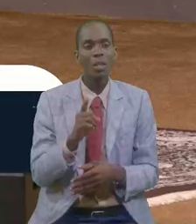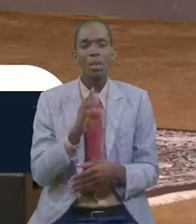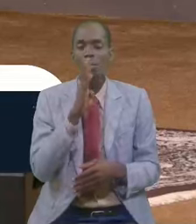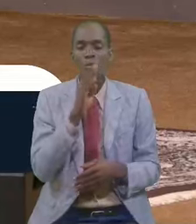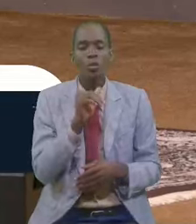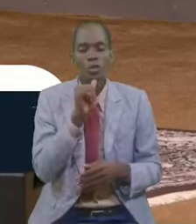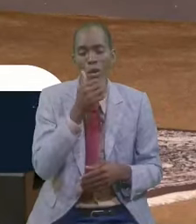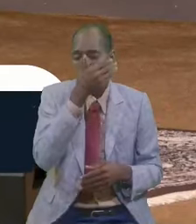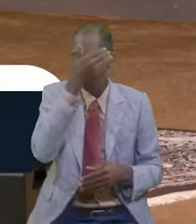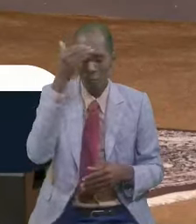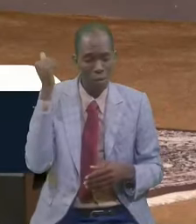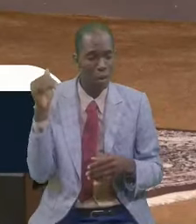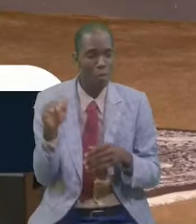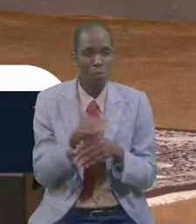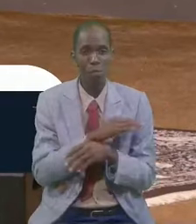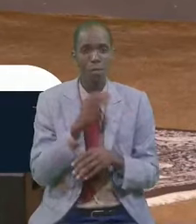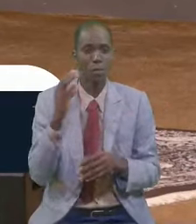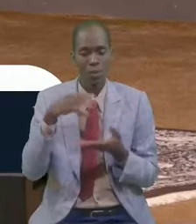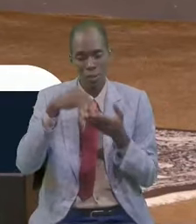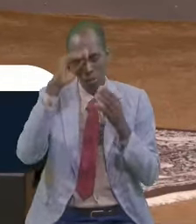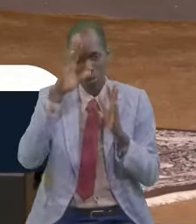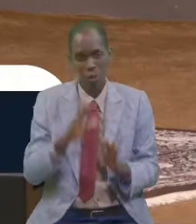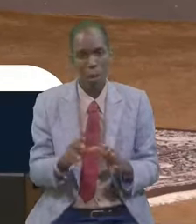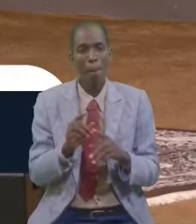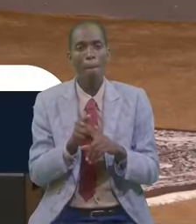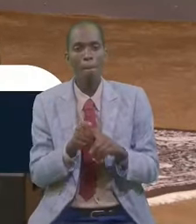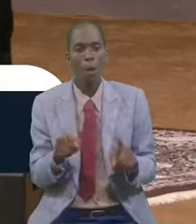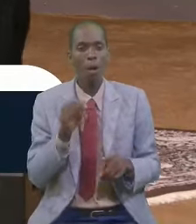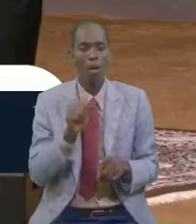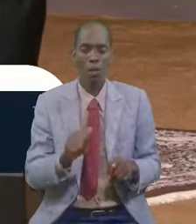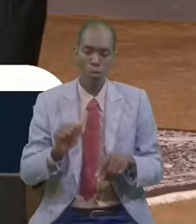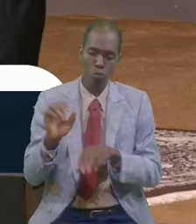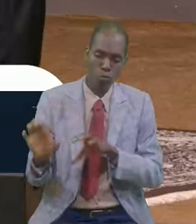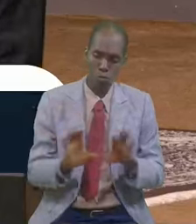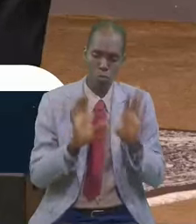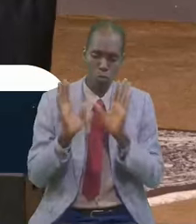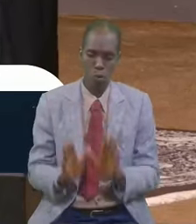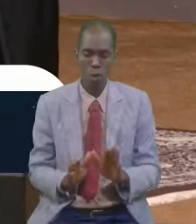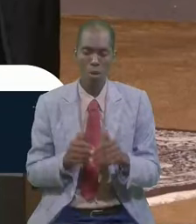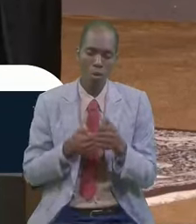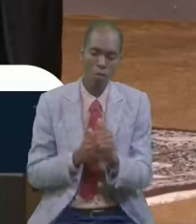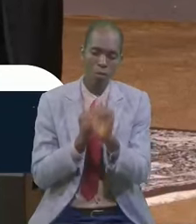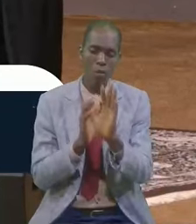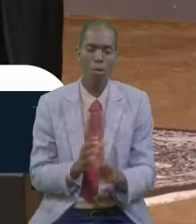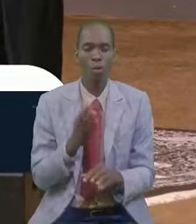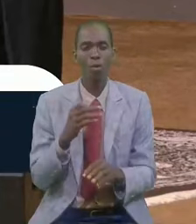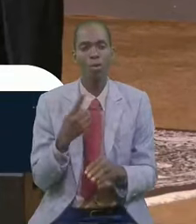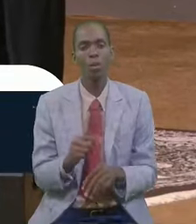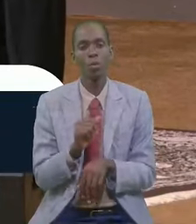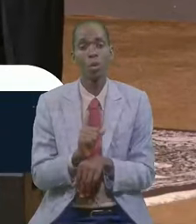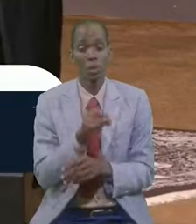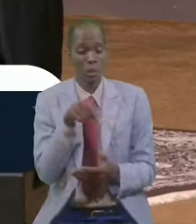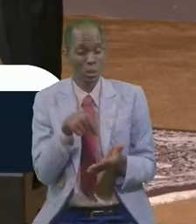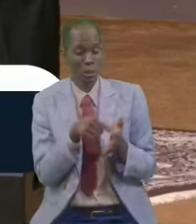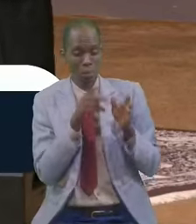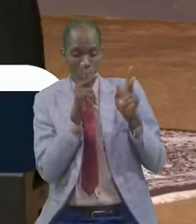persévéré n'étant pas un auditeur oublieux, mais se mettant à l'œuvre, celui-là sera